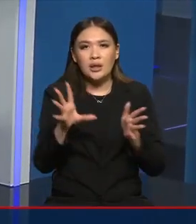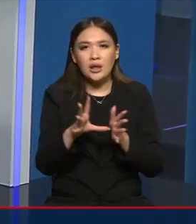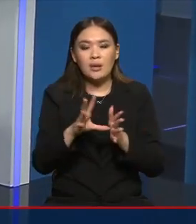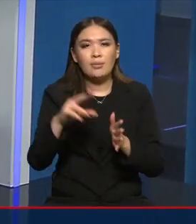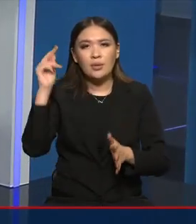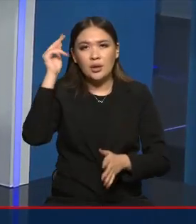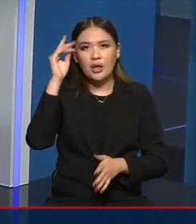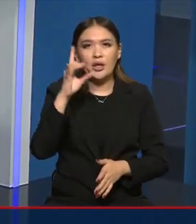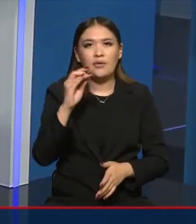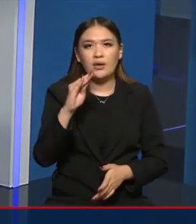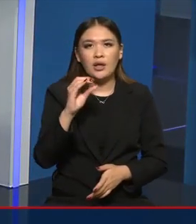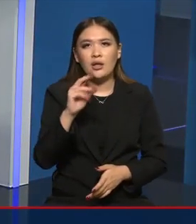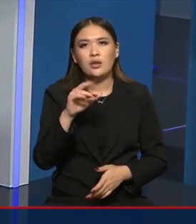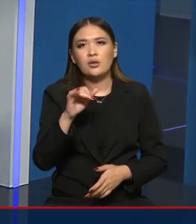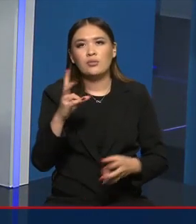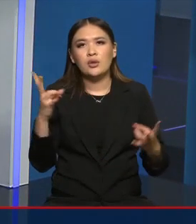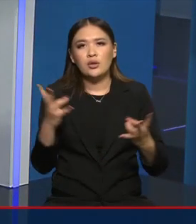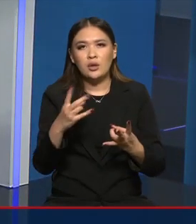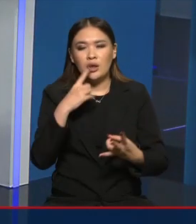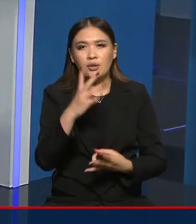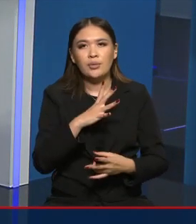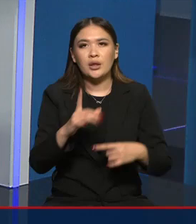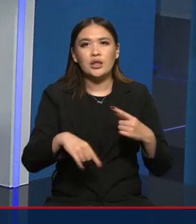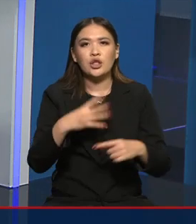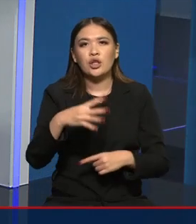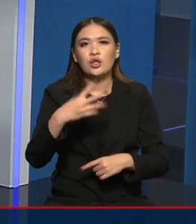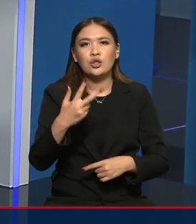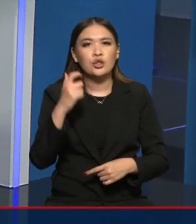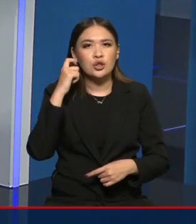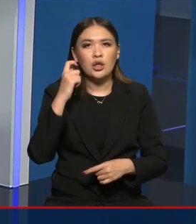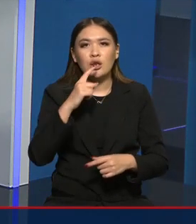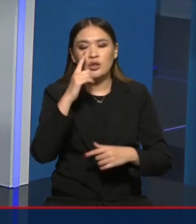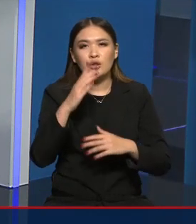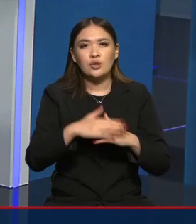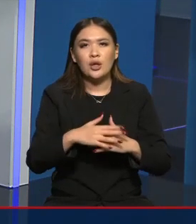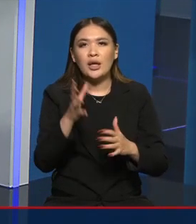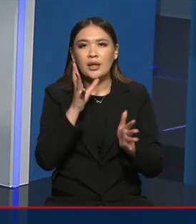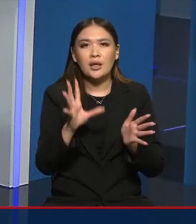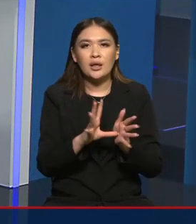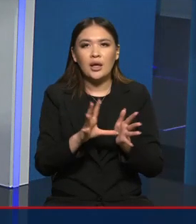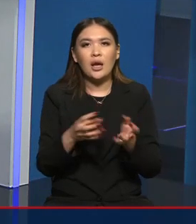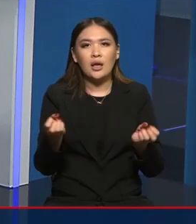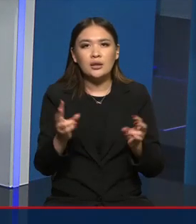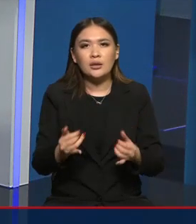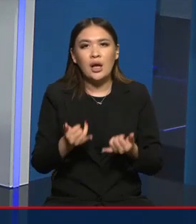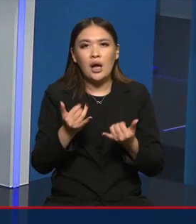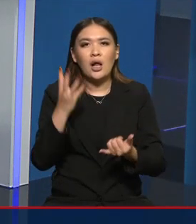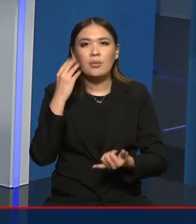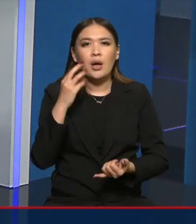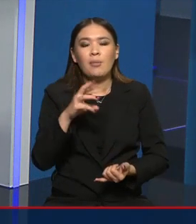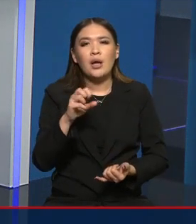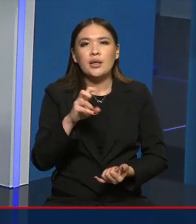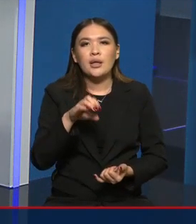беруді реформалауға жетті. Келесі репортажымыз 43 жылға жоқ ғұмырын энергетика саласына арнаған алматылық